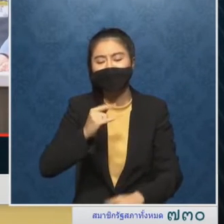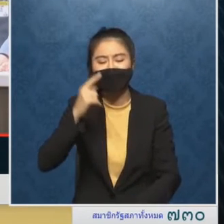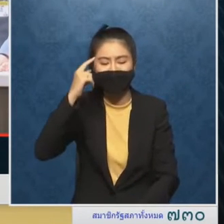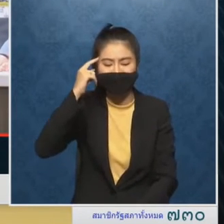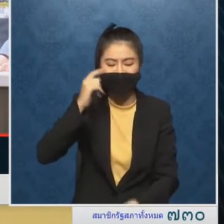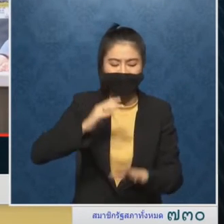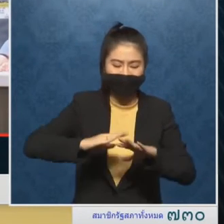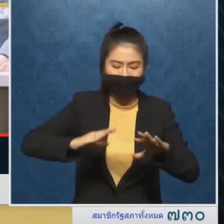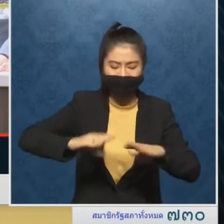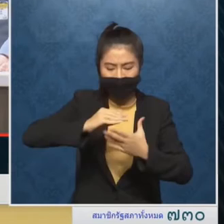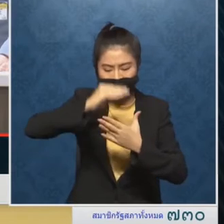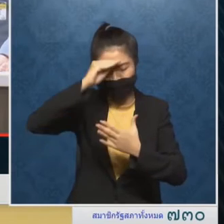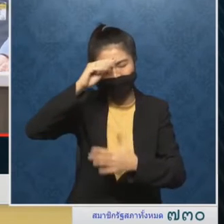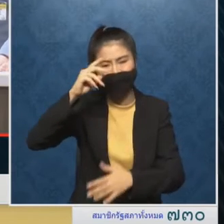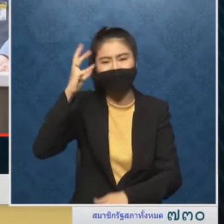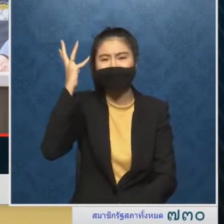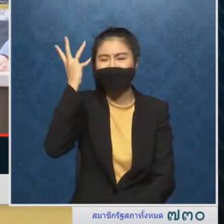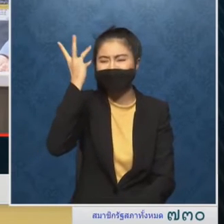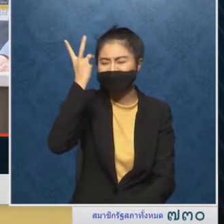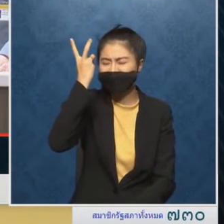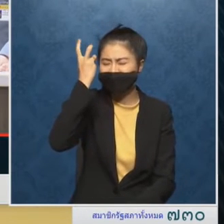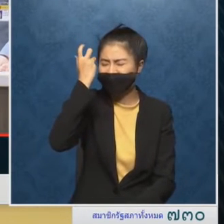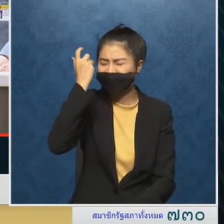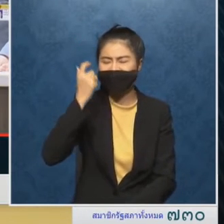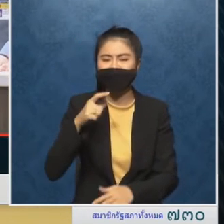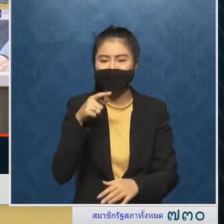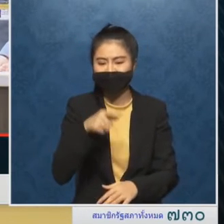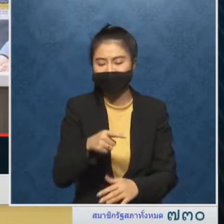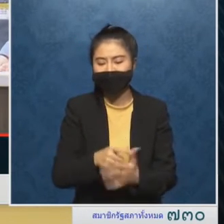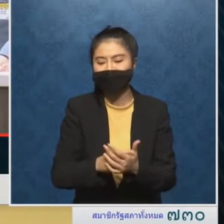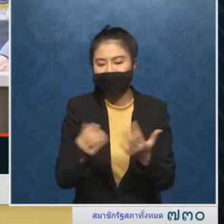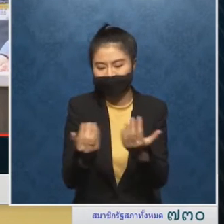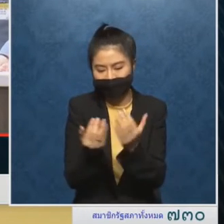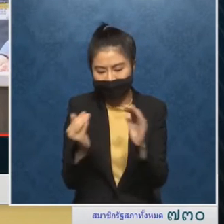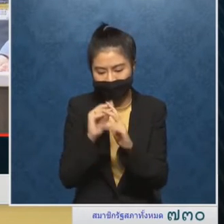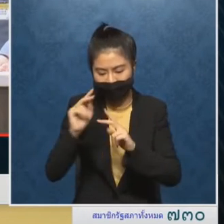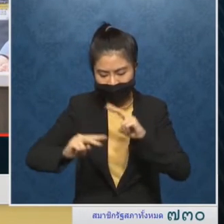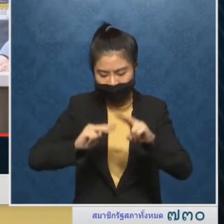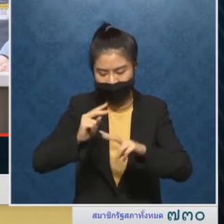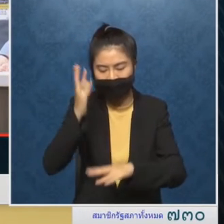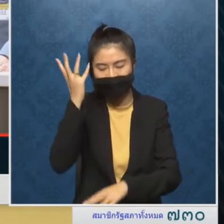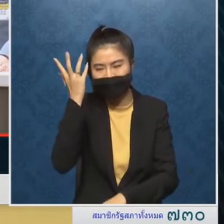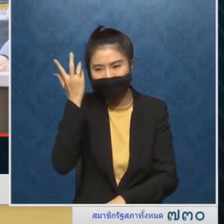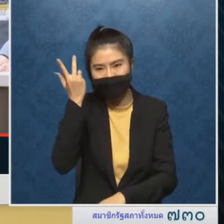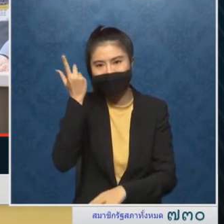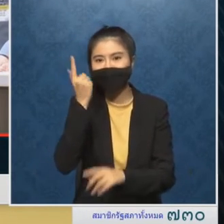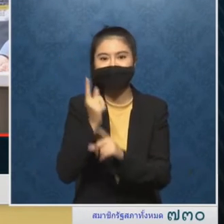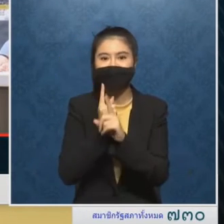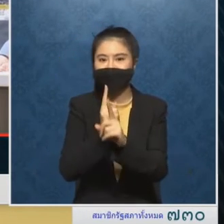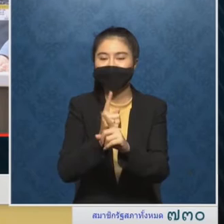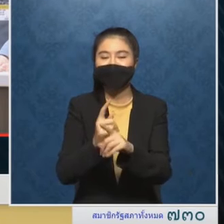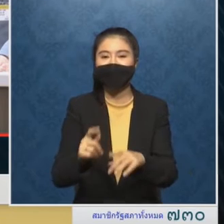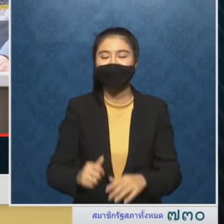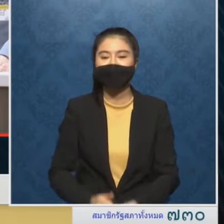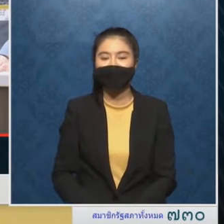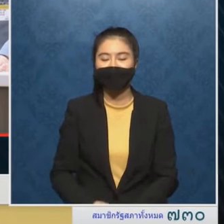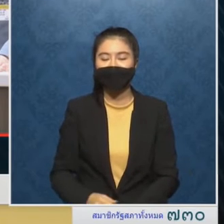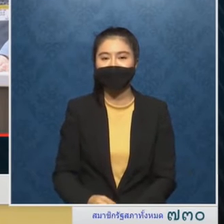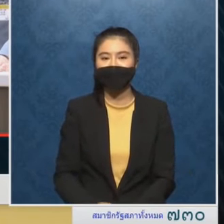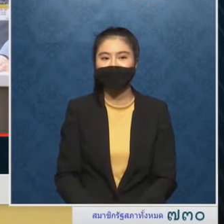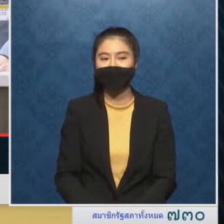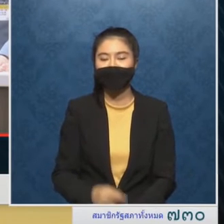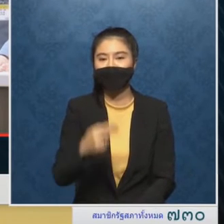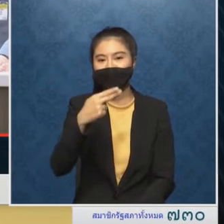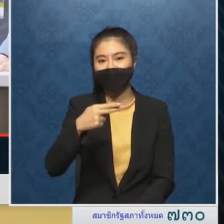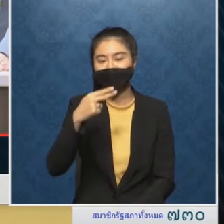นกอล์นโหม